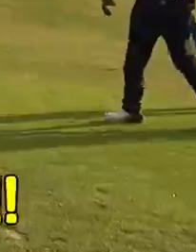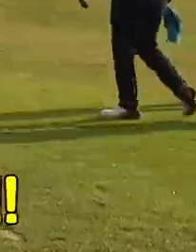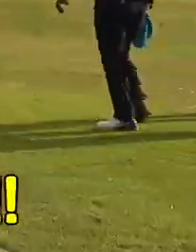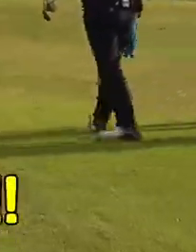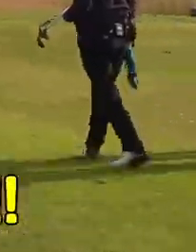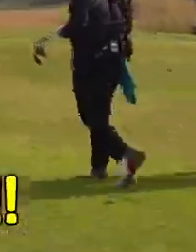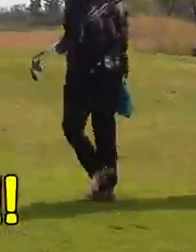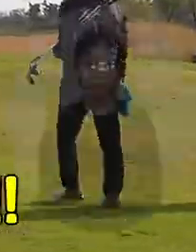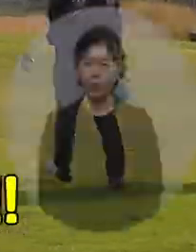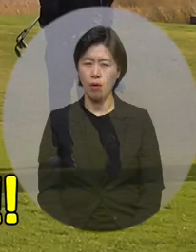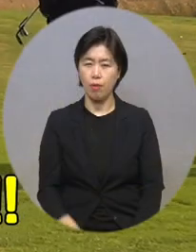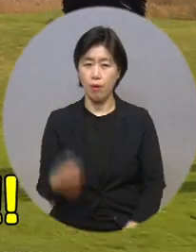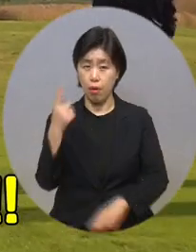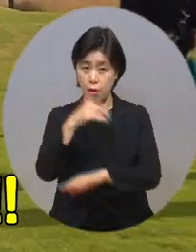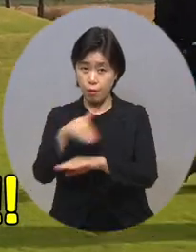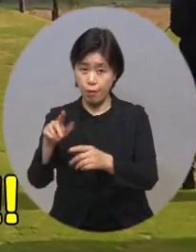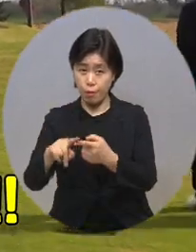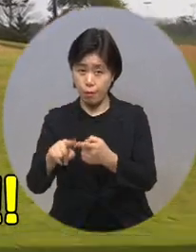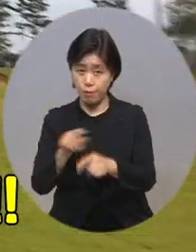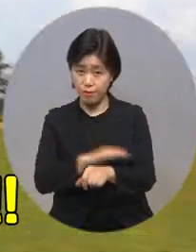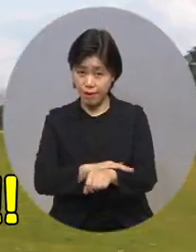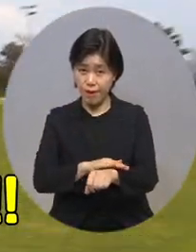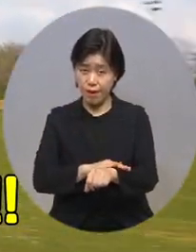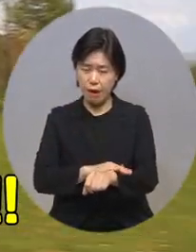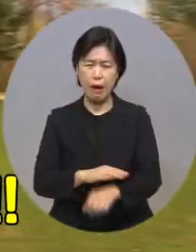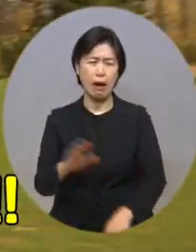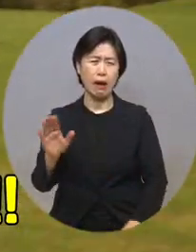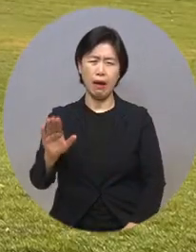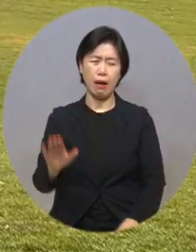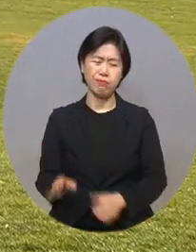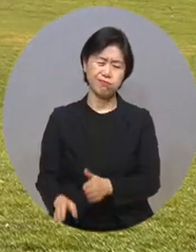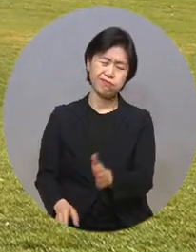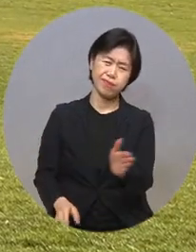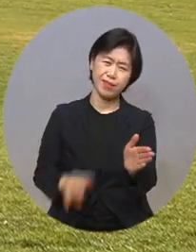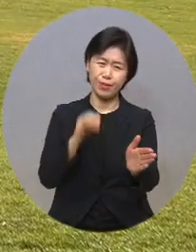전략적으로 잘 끌어가셨네. 너무 왼쪽이야.